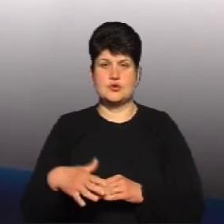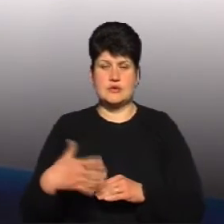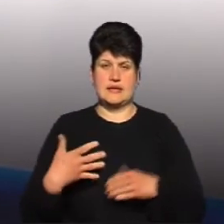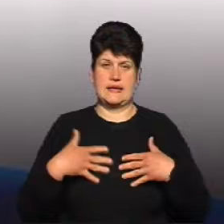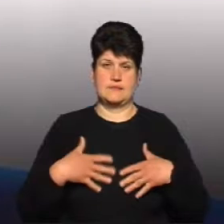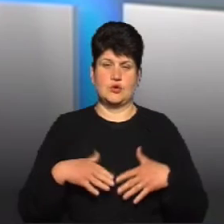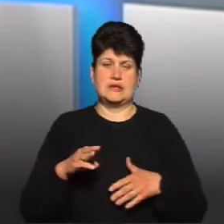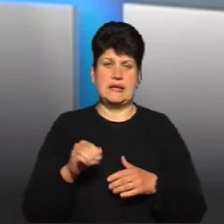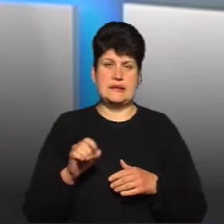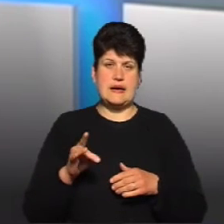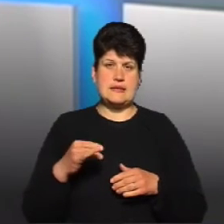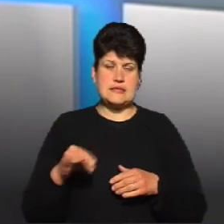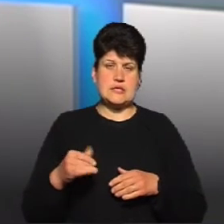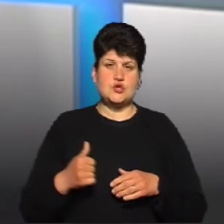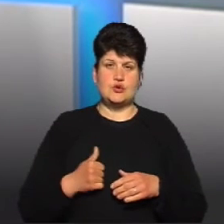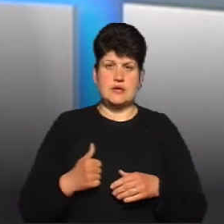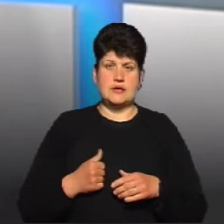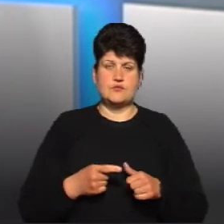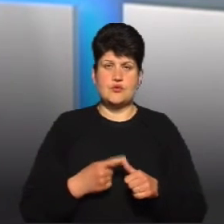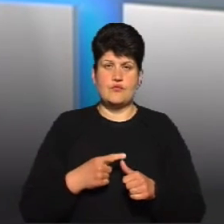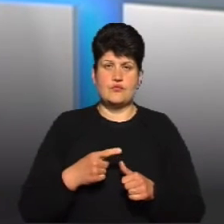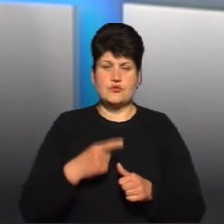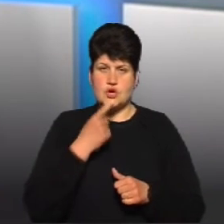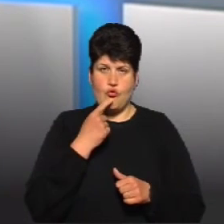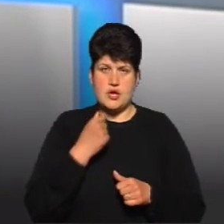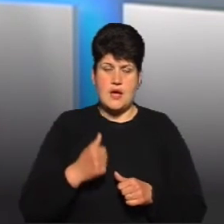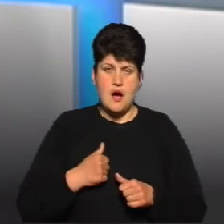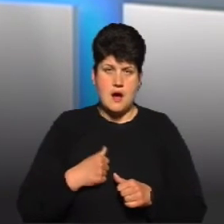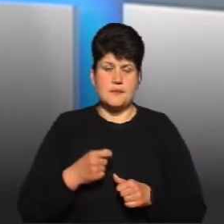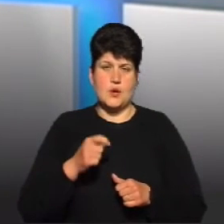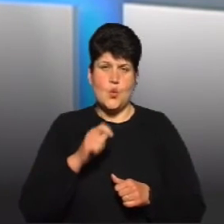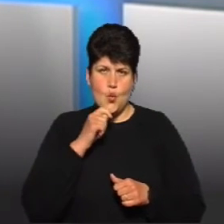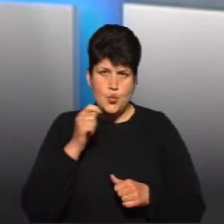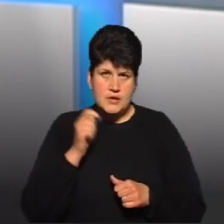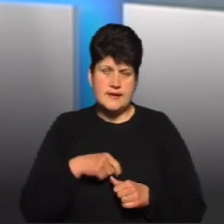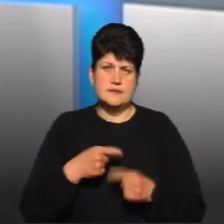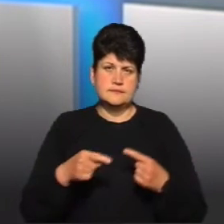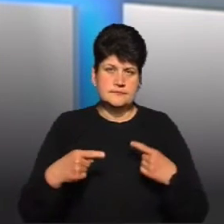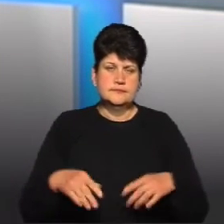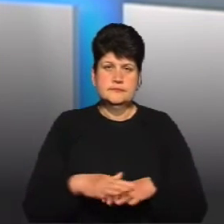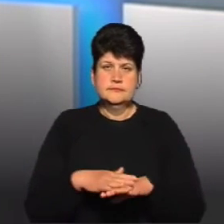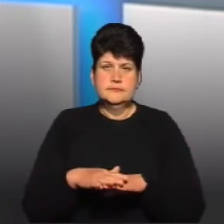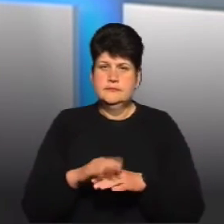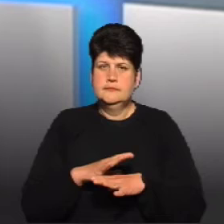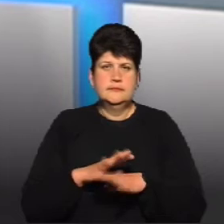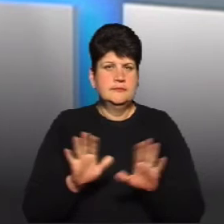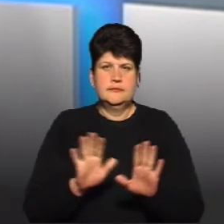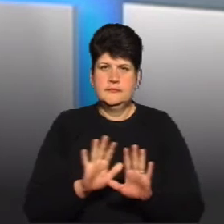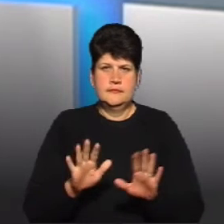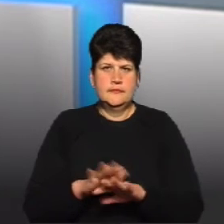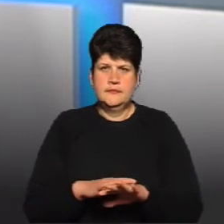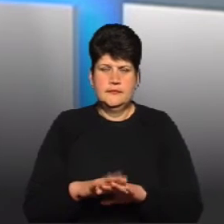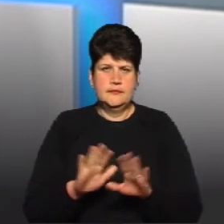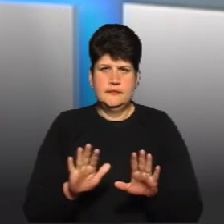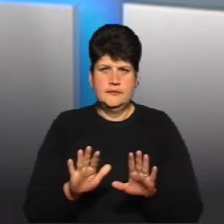власне солдатів Червоної армії, так і українських, і інших народностей Радянського Союзу не було масових дезертирств. Тому це